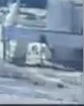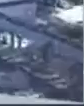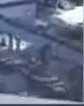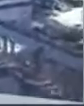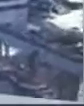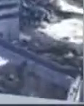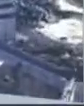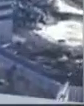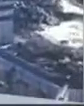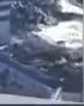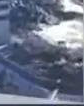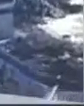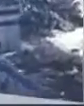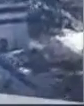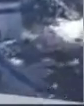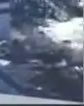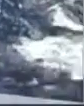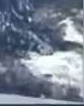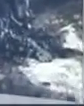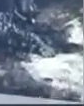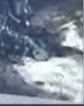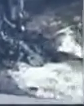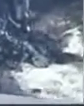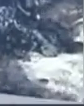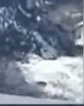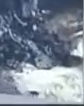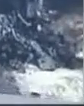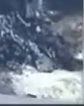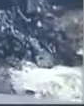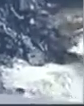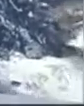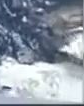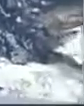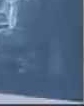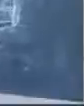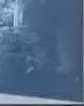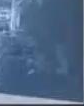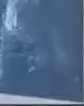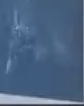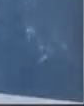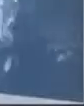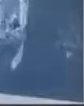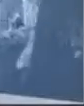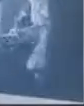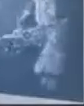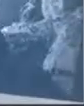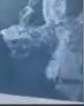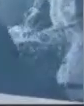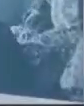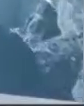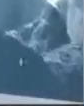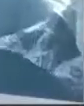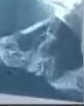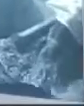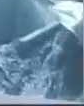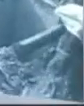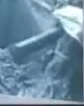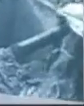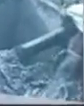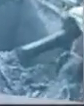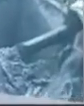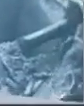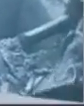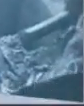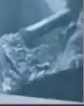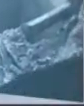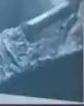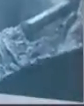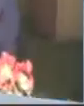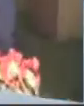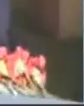คร